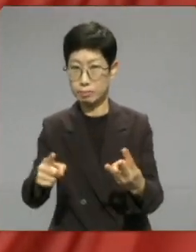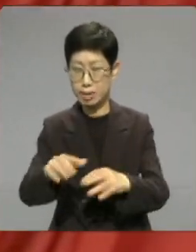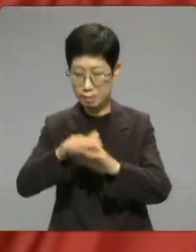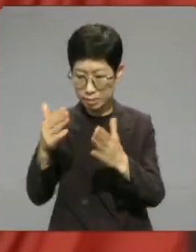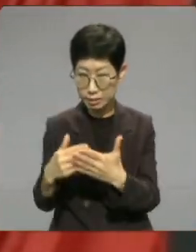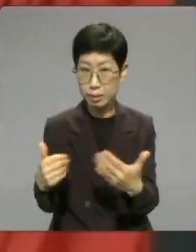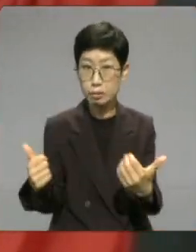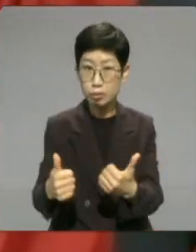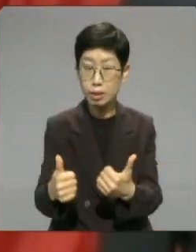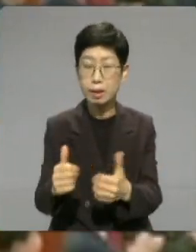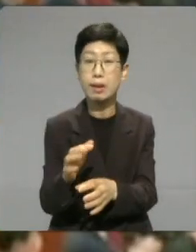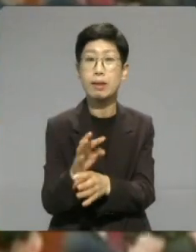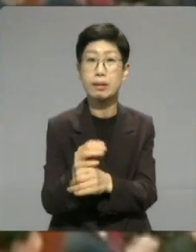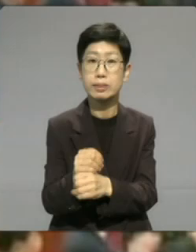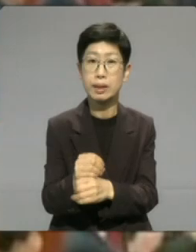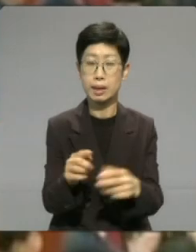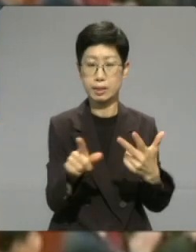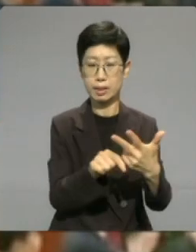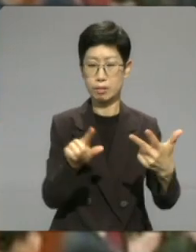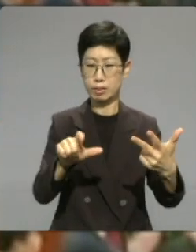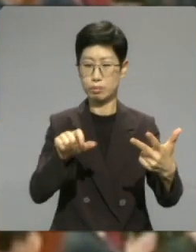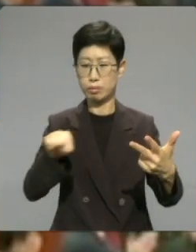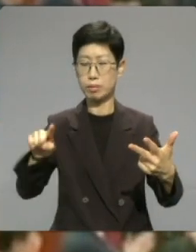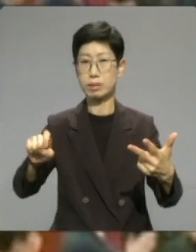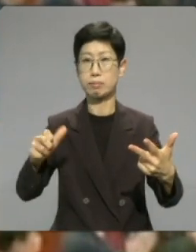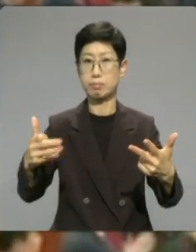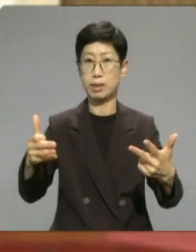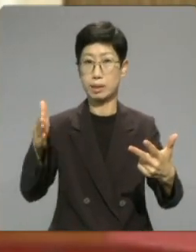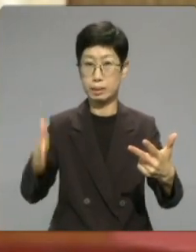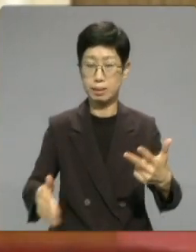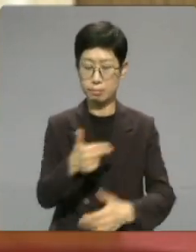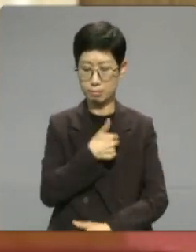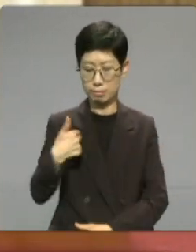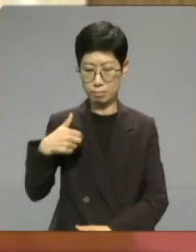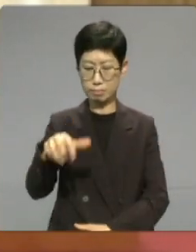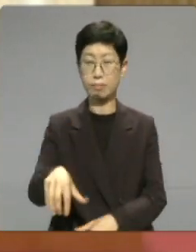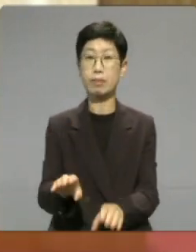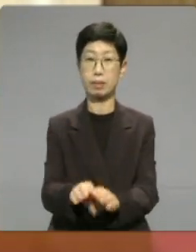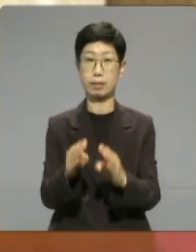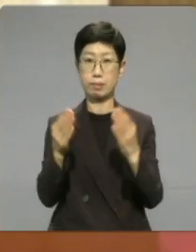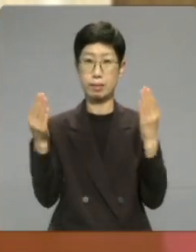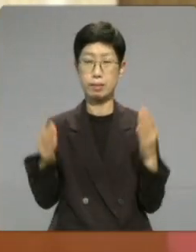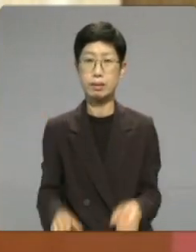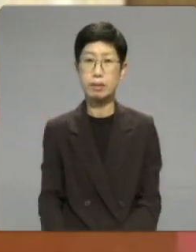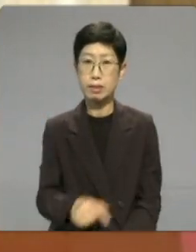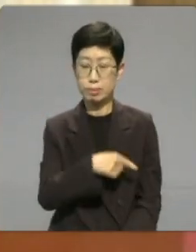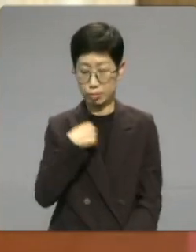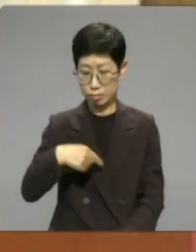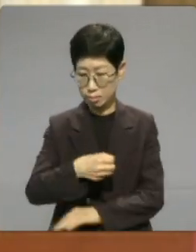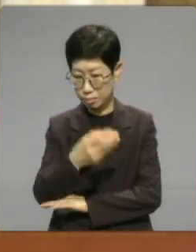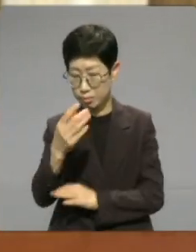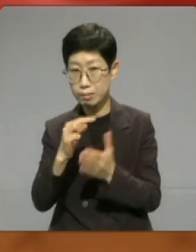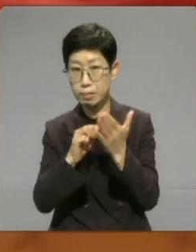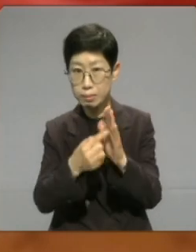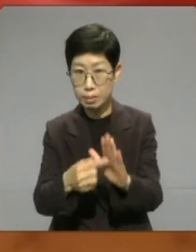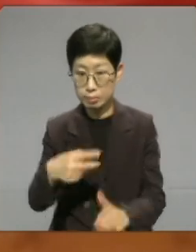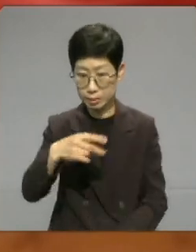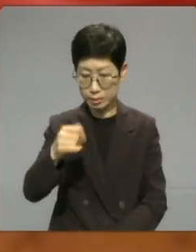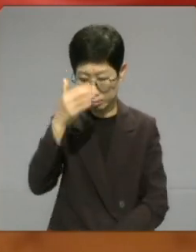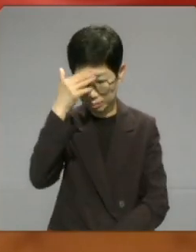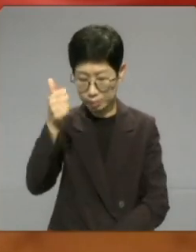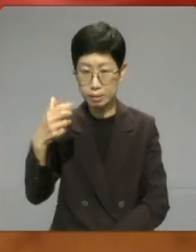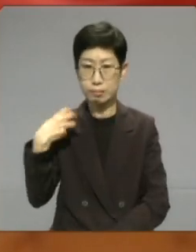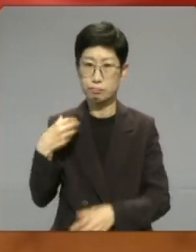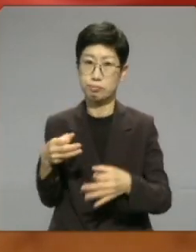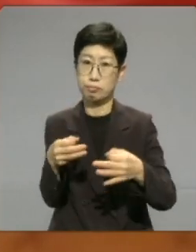3중전회가 다음 달 15일부터 18일까지 베이징에서 열립니다 중국 관영 신화통신은 오늘 시주석이 주제한